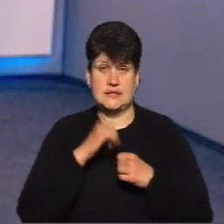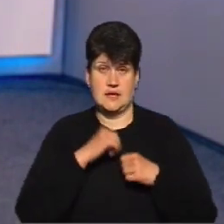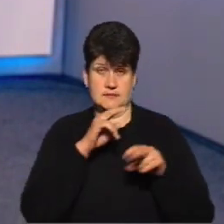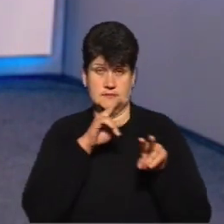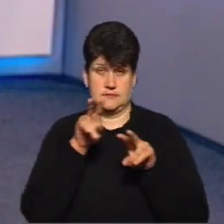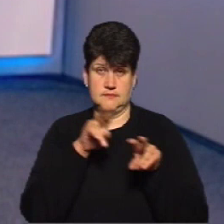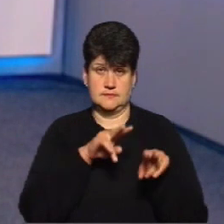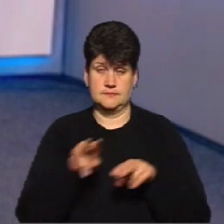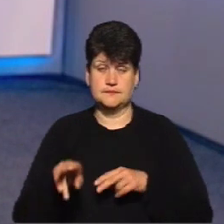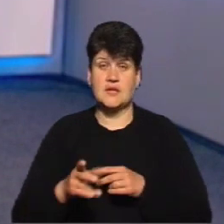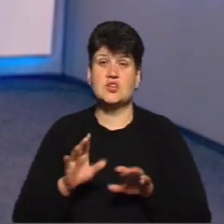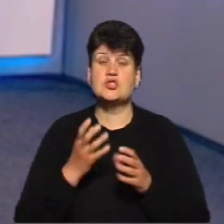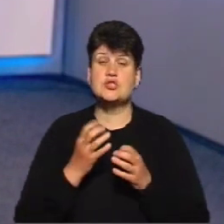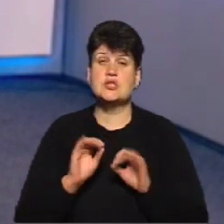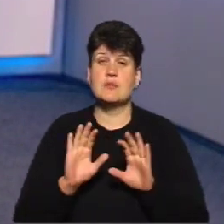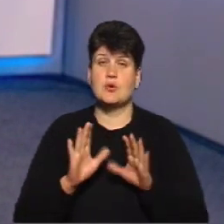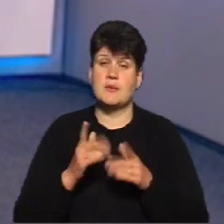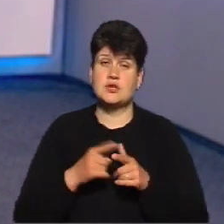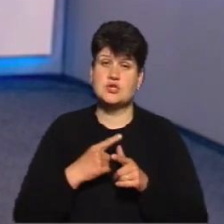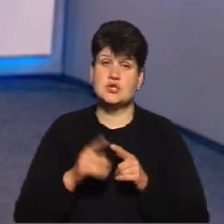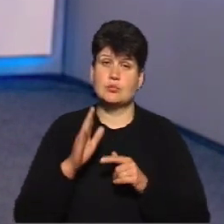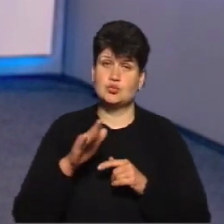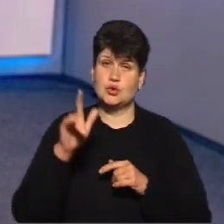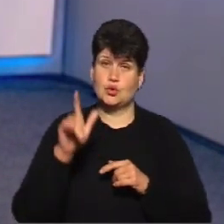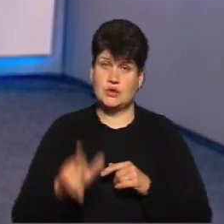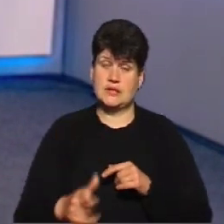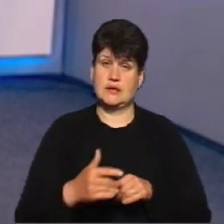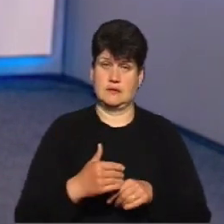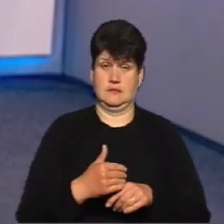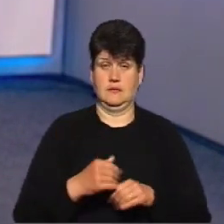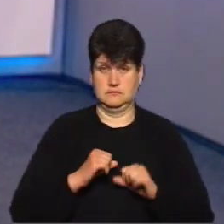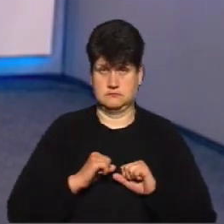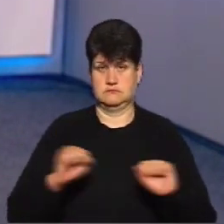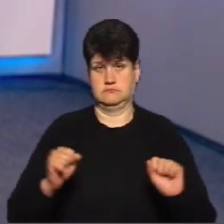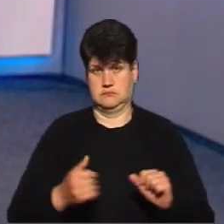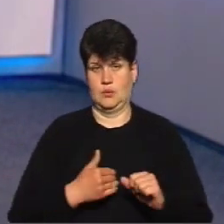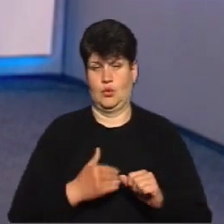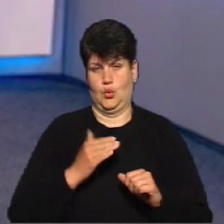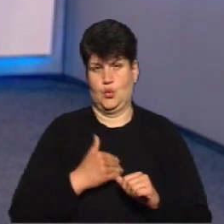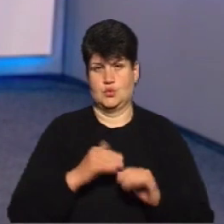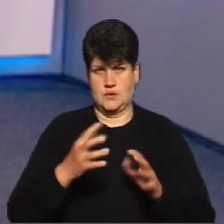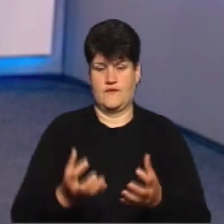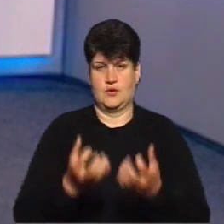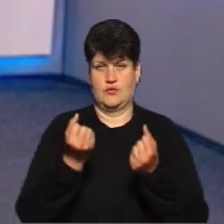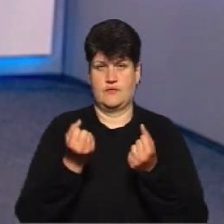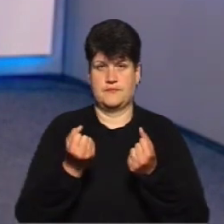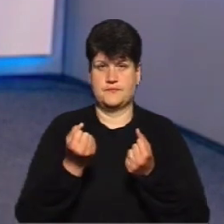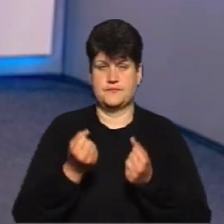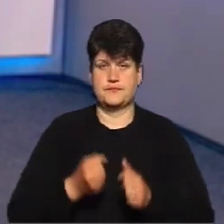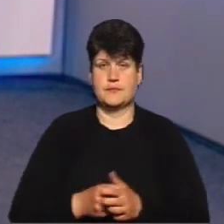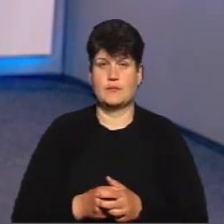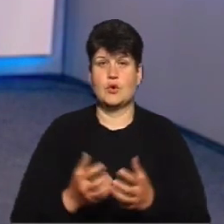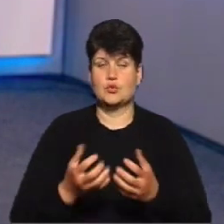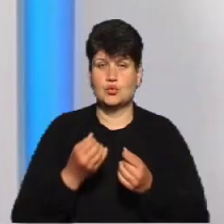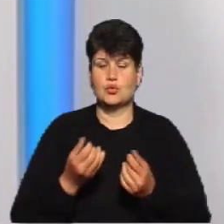момент пов'язаний з тим, чи буде людина, яка наважиться врятувати. Тобто всі знають про те, що якраз так, порятунок потопельників один з найважчих, напевно. Дуже